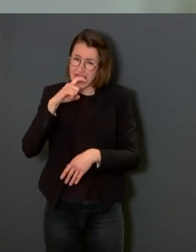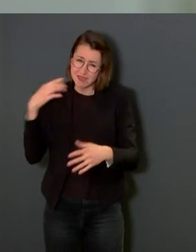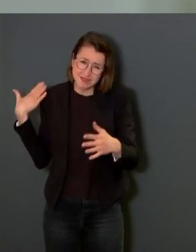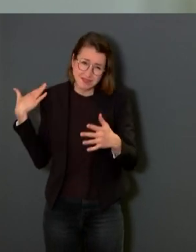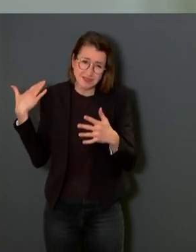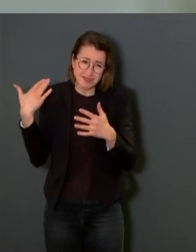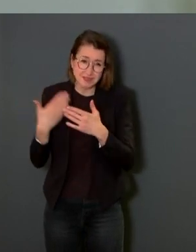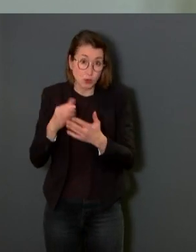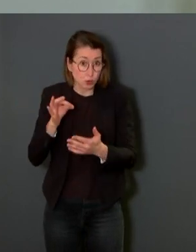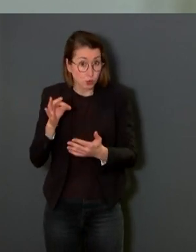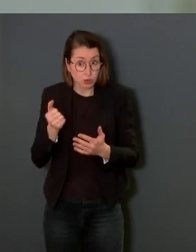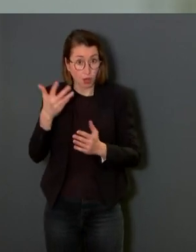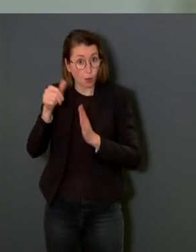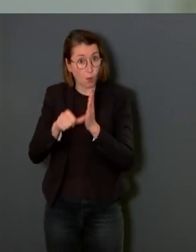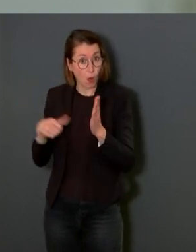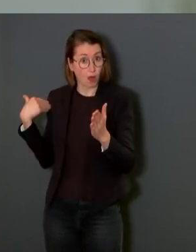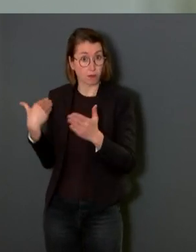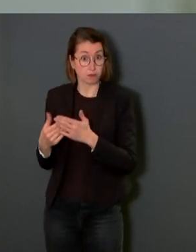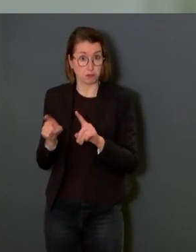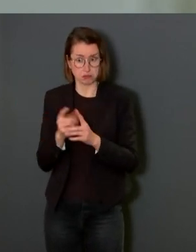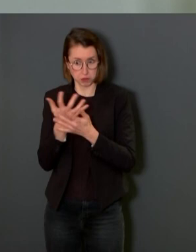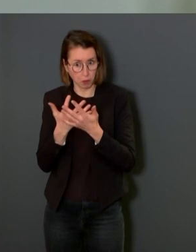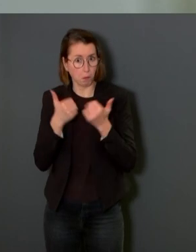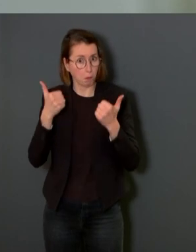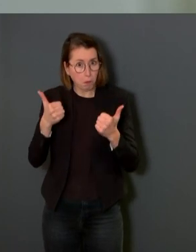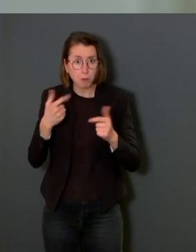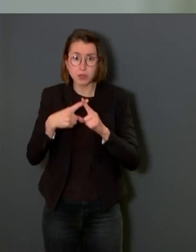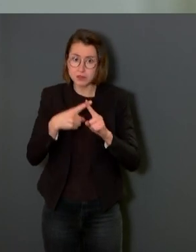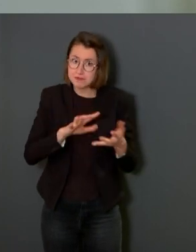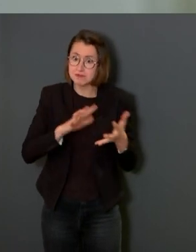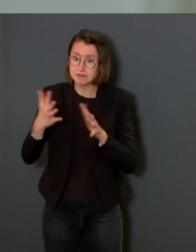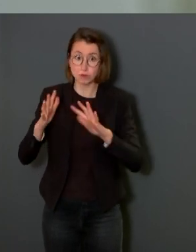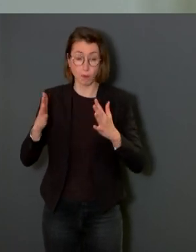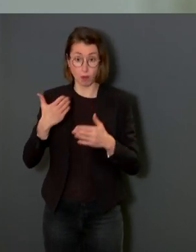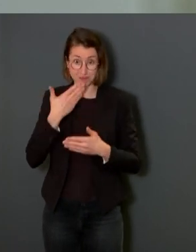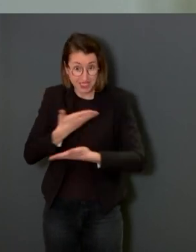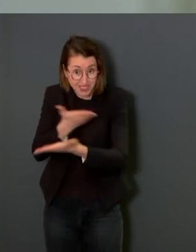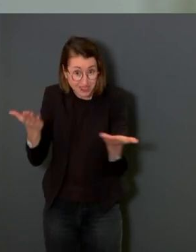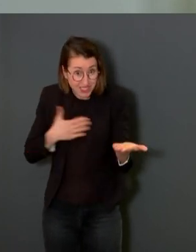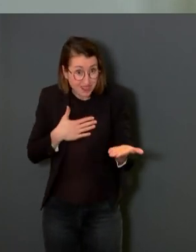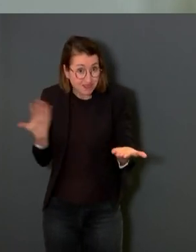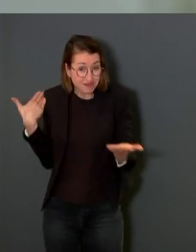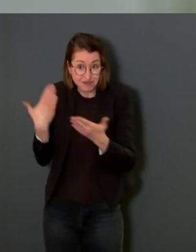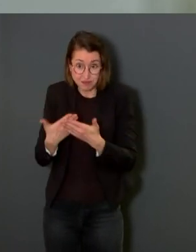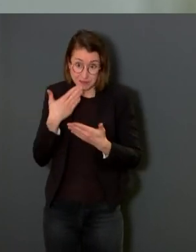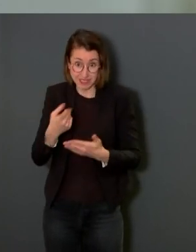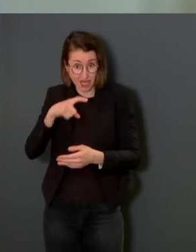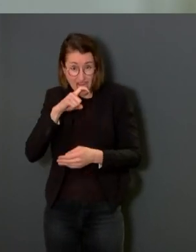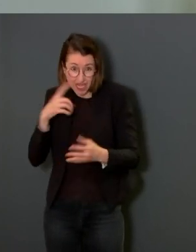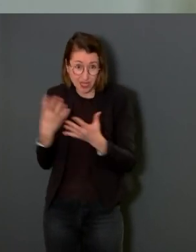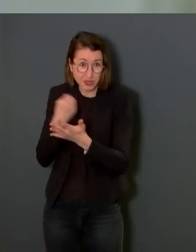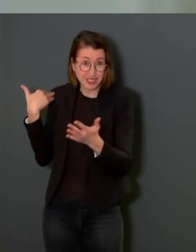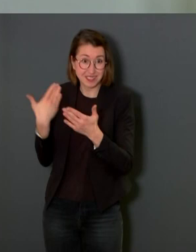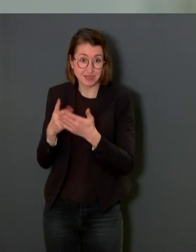ces dernières semaines, c'est grâce évidemment aux efforts de la population. Mais je pense qu'il était préférable, c'est vrai, vu